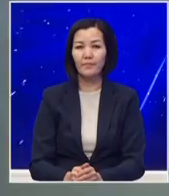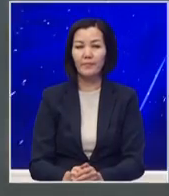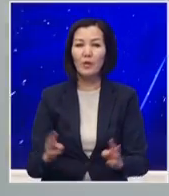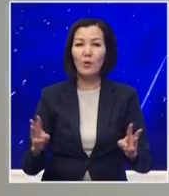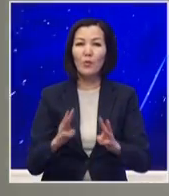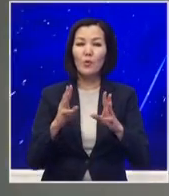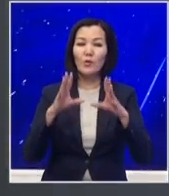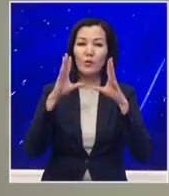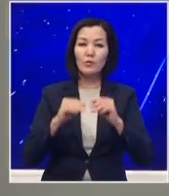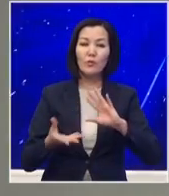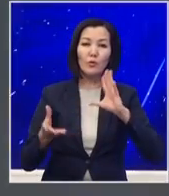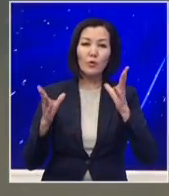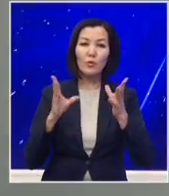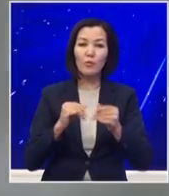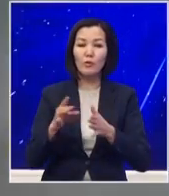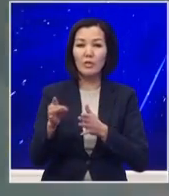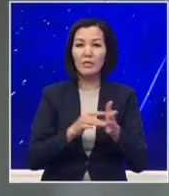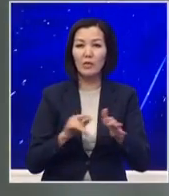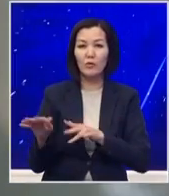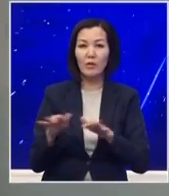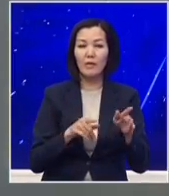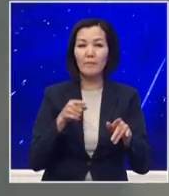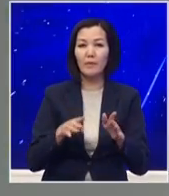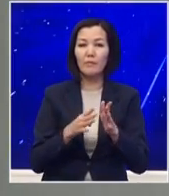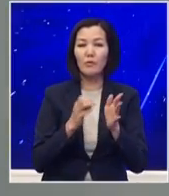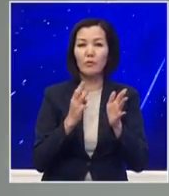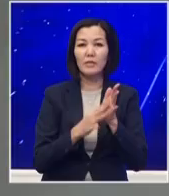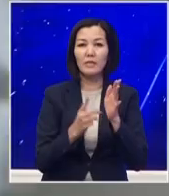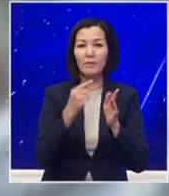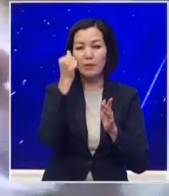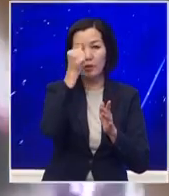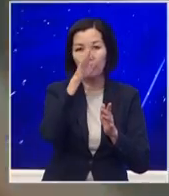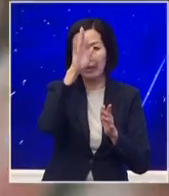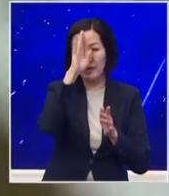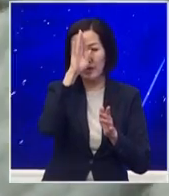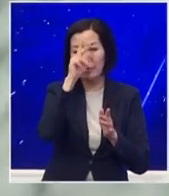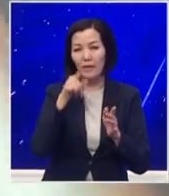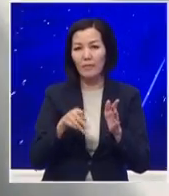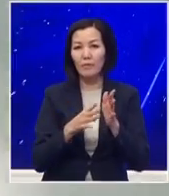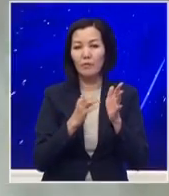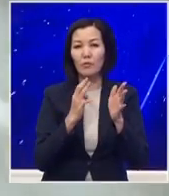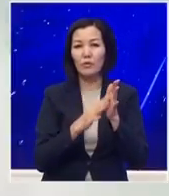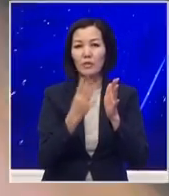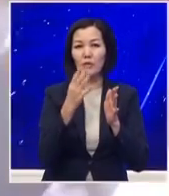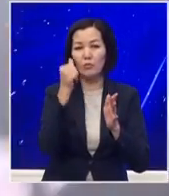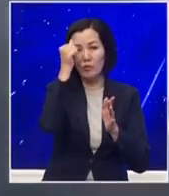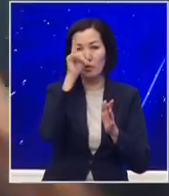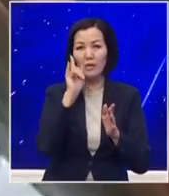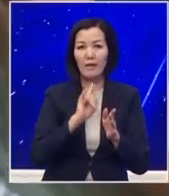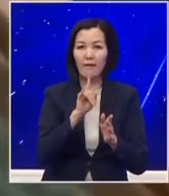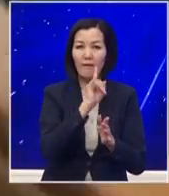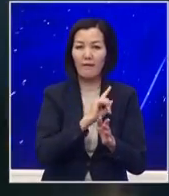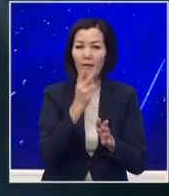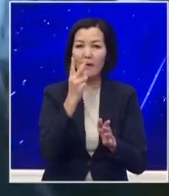Өртті сөндіру бойынша жедел қабылданған шаралар барысында 1981 жылғы ер адам, 1984 жылғы әйел адам және